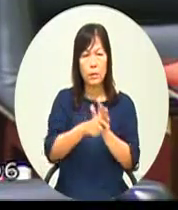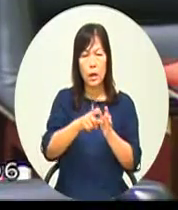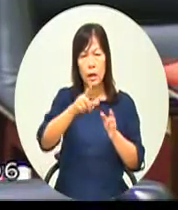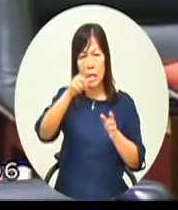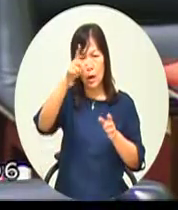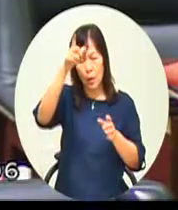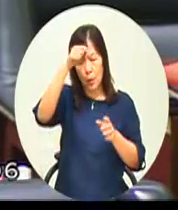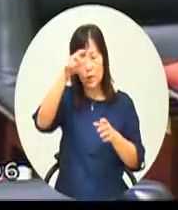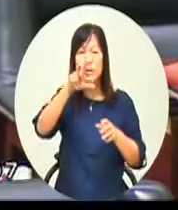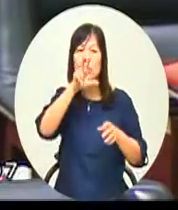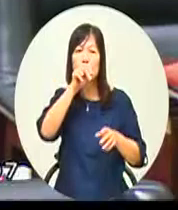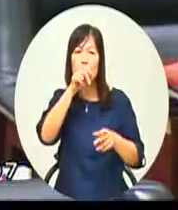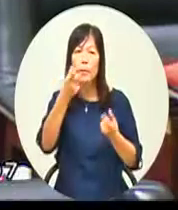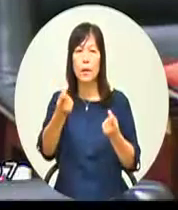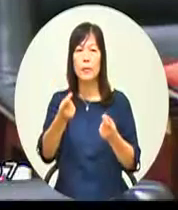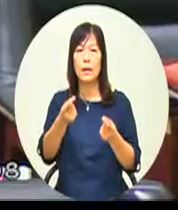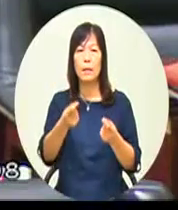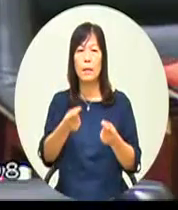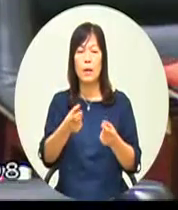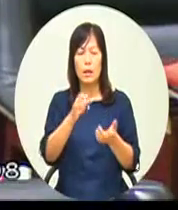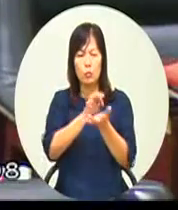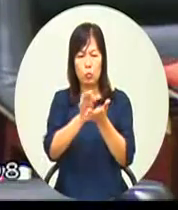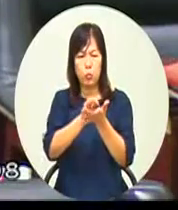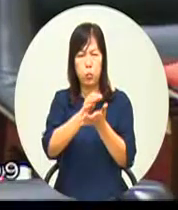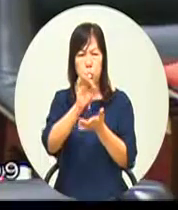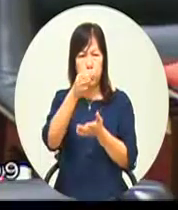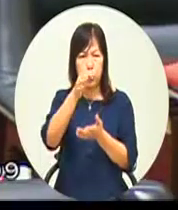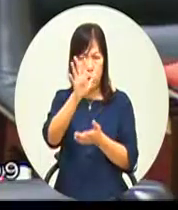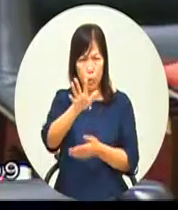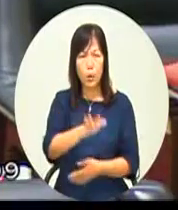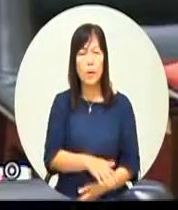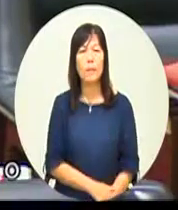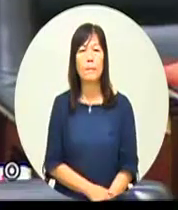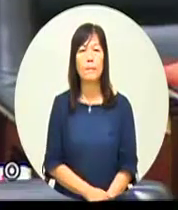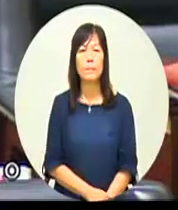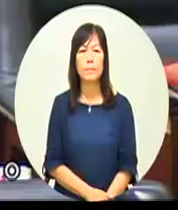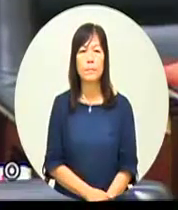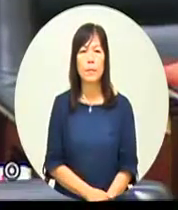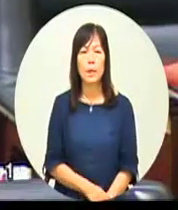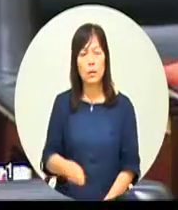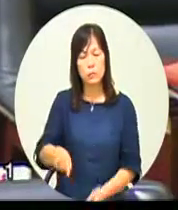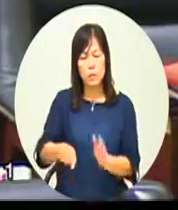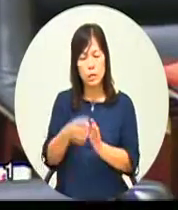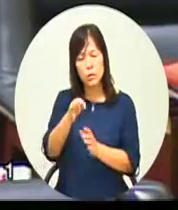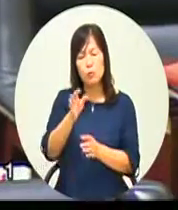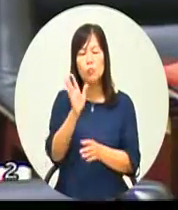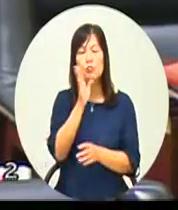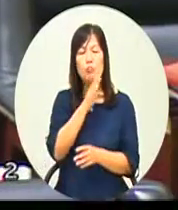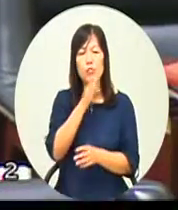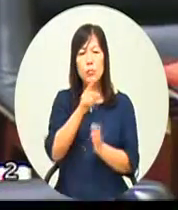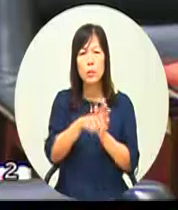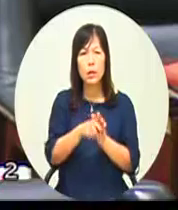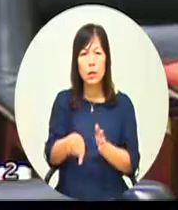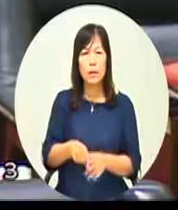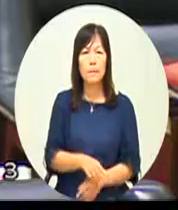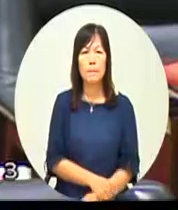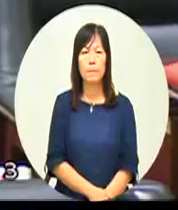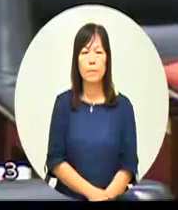哦，它也是要花大钱啊，像我们这个不用成本的一些宝可梦。